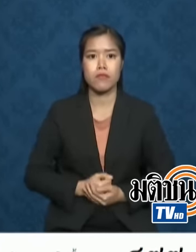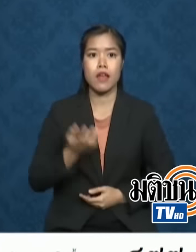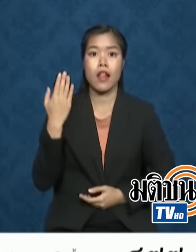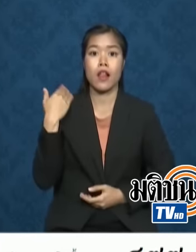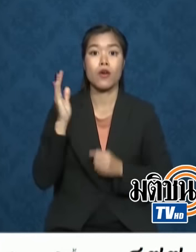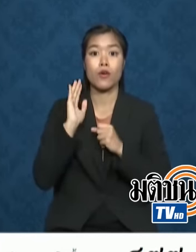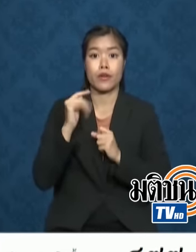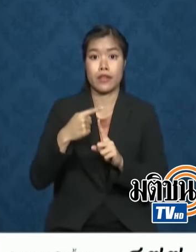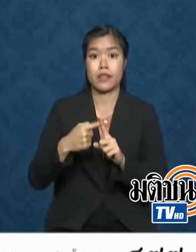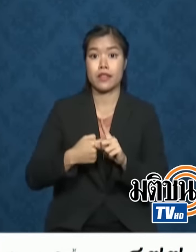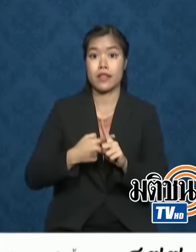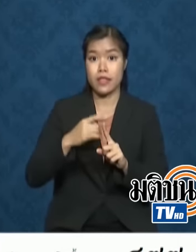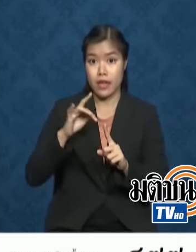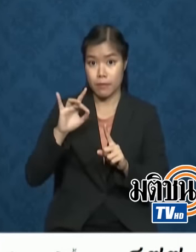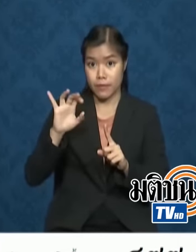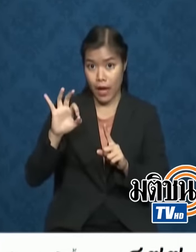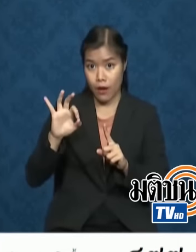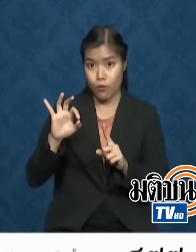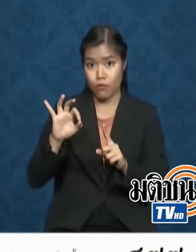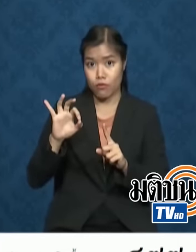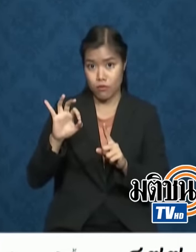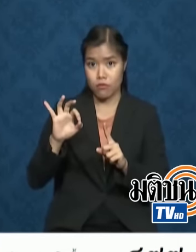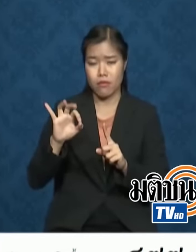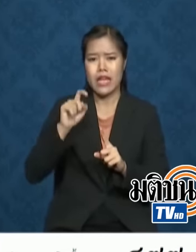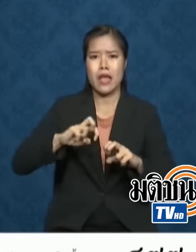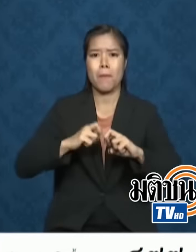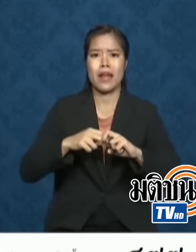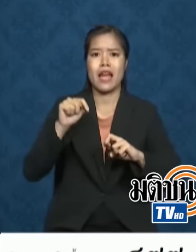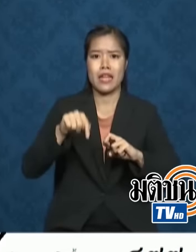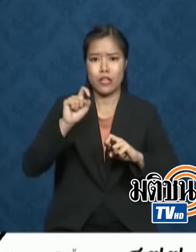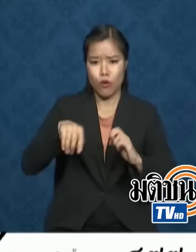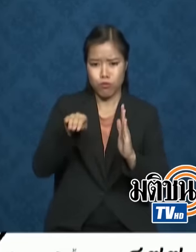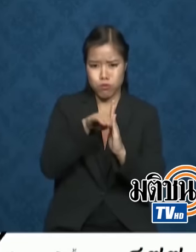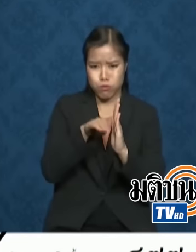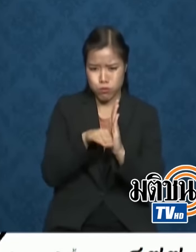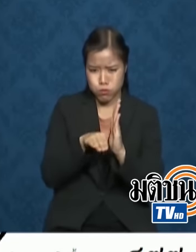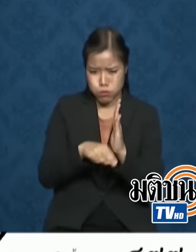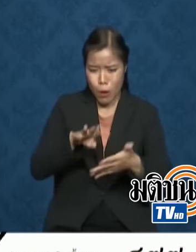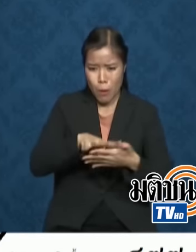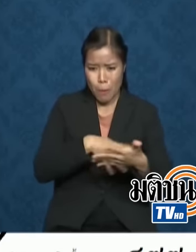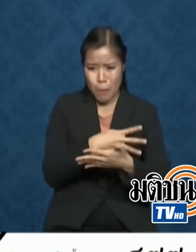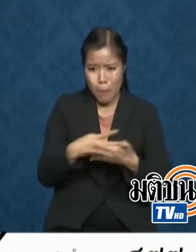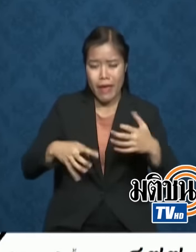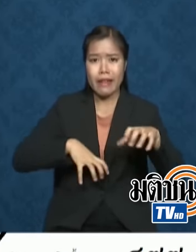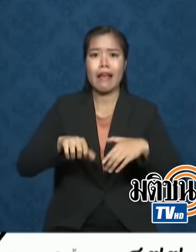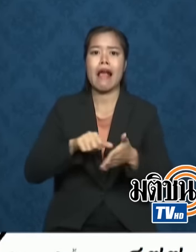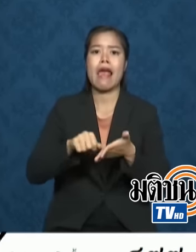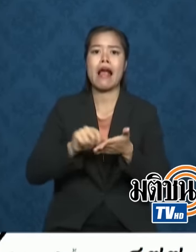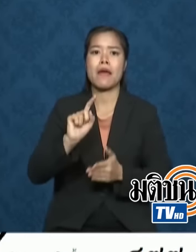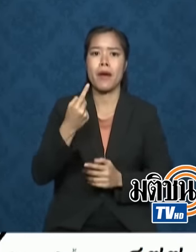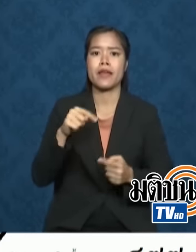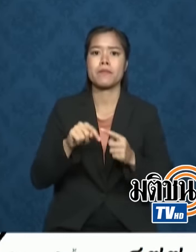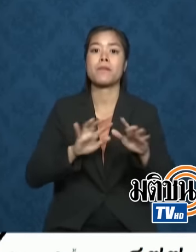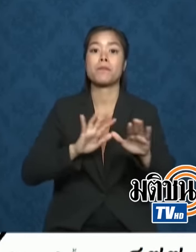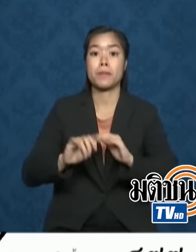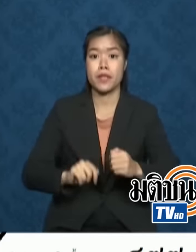รัฐมนตรีเมื่อเดือนกันยายนนะครับปัญหานี้มันต้องแก้กันทั้งโครงสร้างโดยผมได้เปรียบเทียบเหมือนเป็นการสร้างตึก5ชั้นที่เริ่มตั้งแ